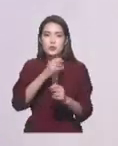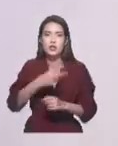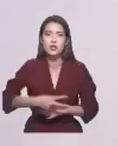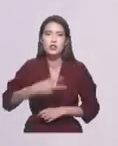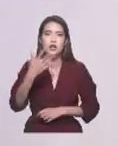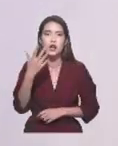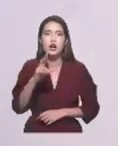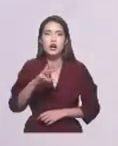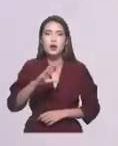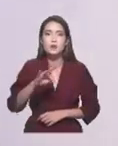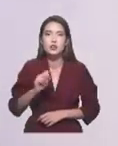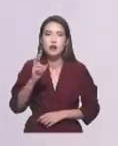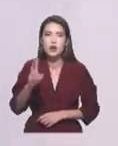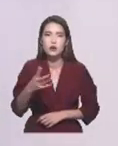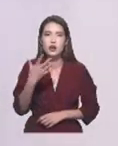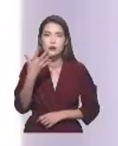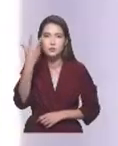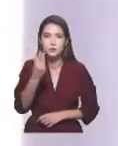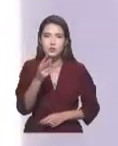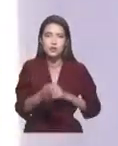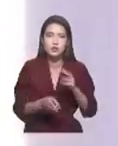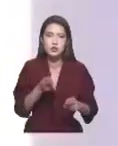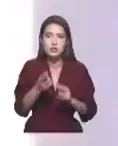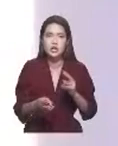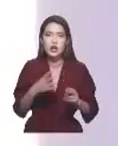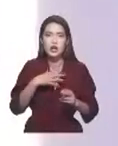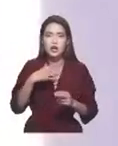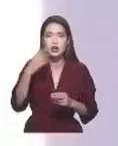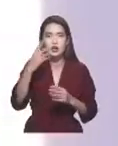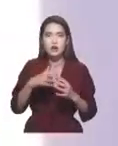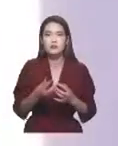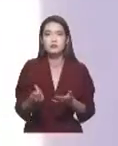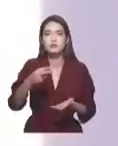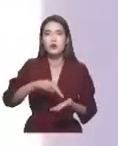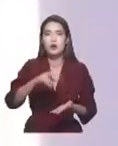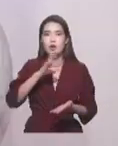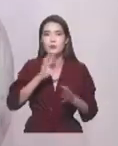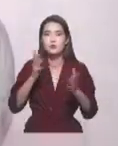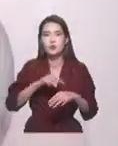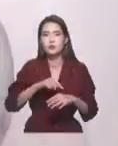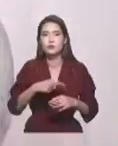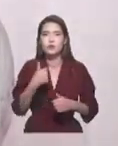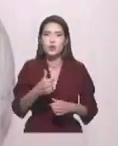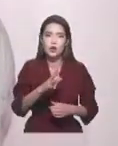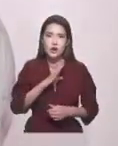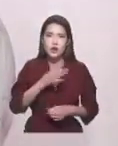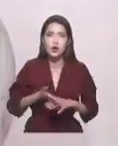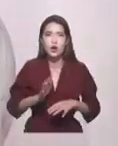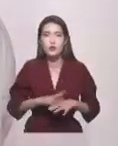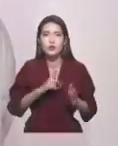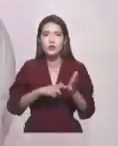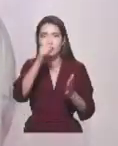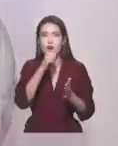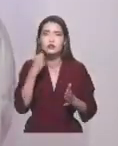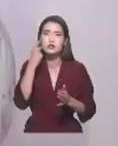Камила Қожантаева 5 күн бұрын жасалған операциядан кейін басын көтеріп аяғынан тұрды. Жағдайы жақсы, бойжеткен ауыр дертті 7 ай бұрын